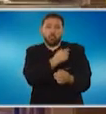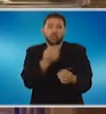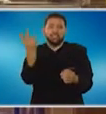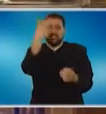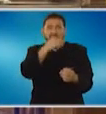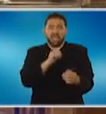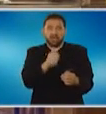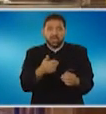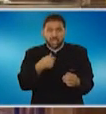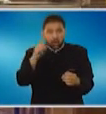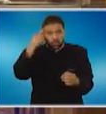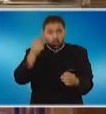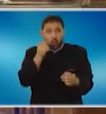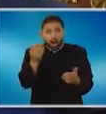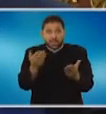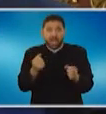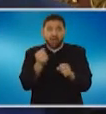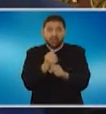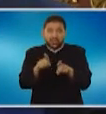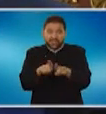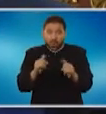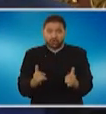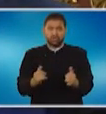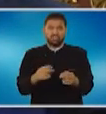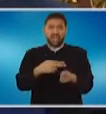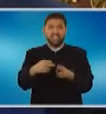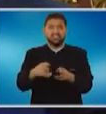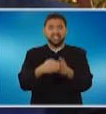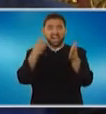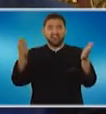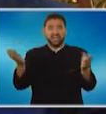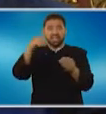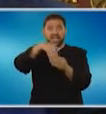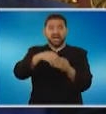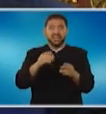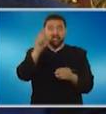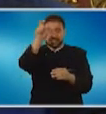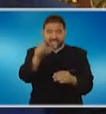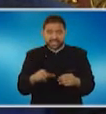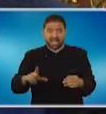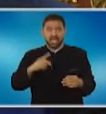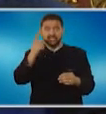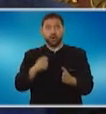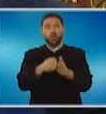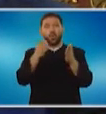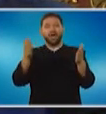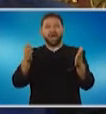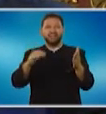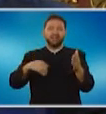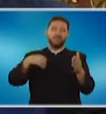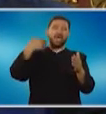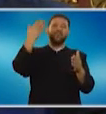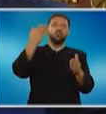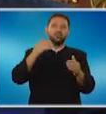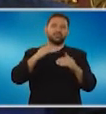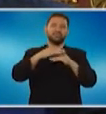s-au împotmolit în astfel de situații. Scriptura în sine este carte mai mult decât